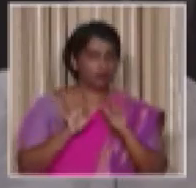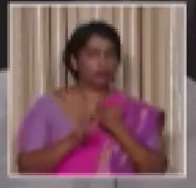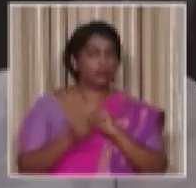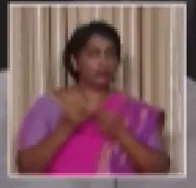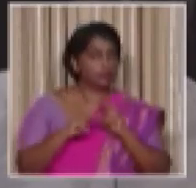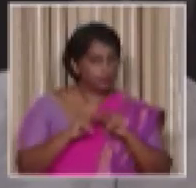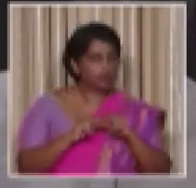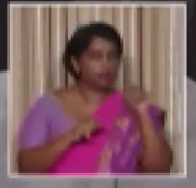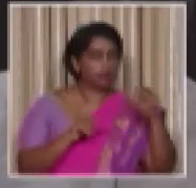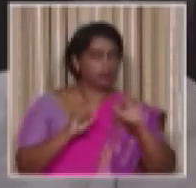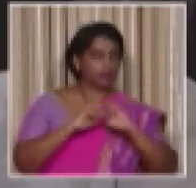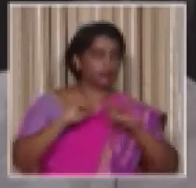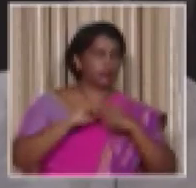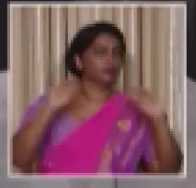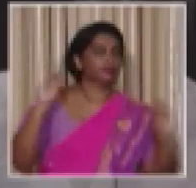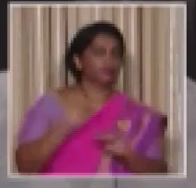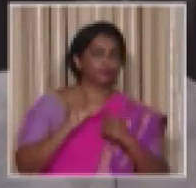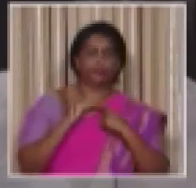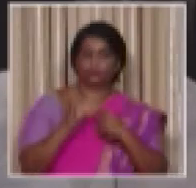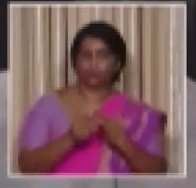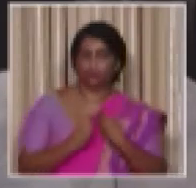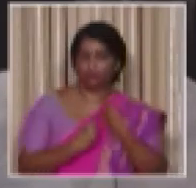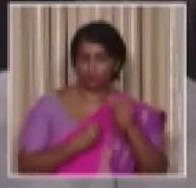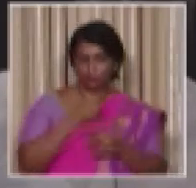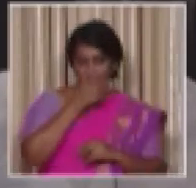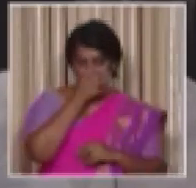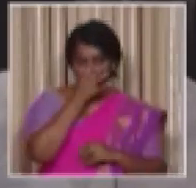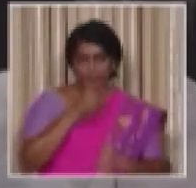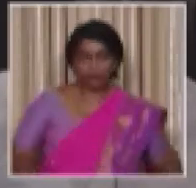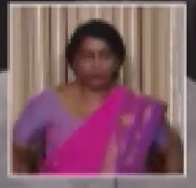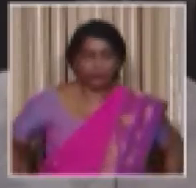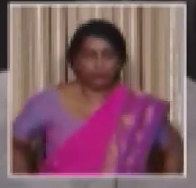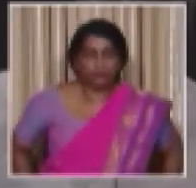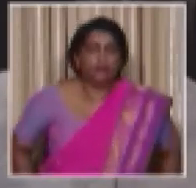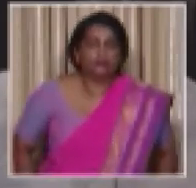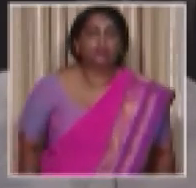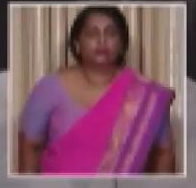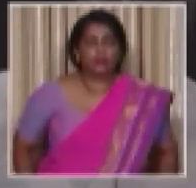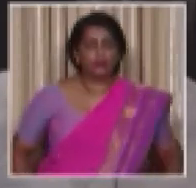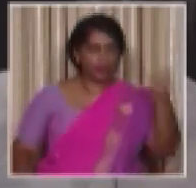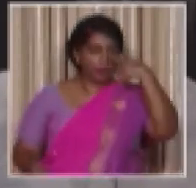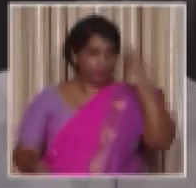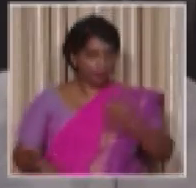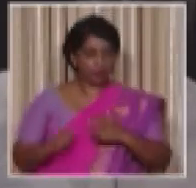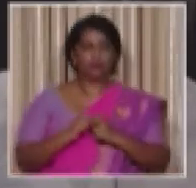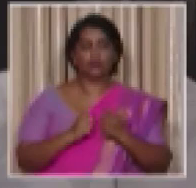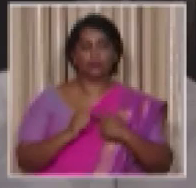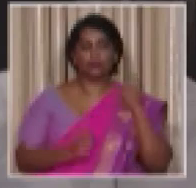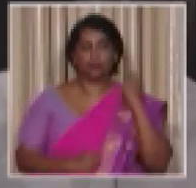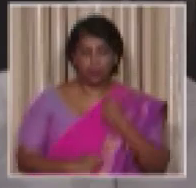සේවක ප්‍රශ්නත් මම දෙන්නට ගන්නවා. මේ ප්‍රශ්න වලට පිළිතුරු ටික අපි ලබා දෙනවා. ඊළඟ එක හිඟවැටුප්ප සඳහා